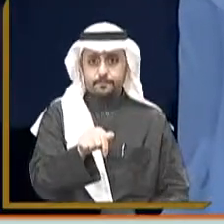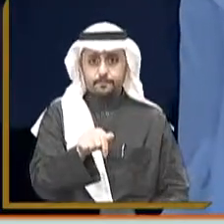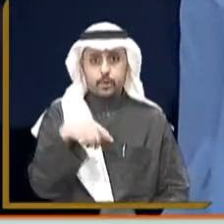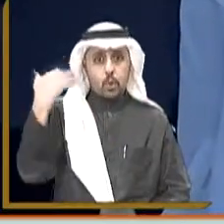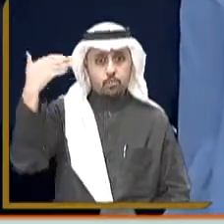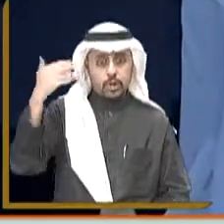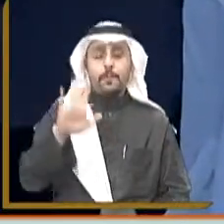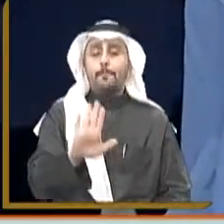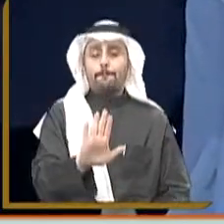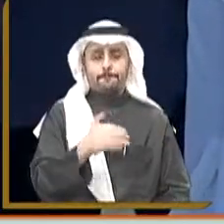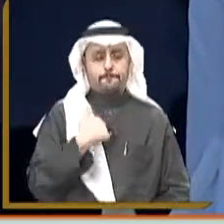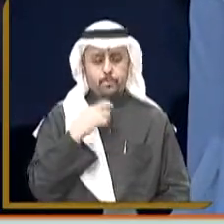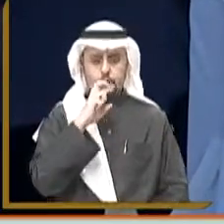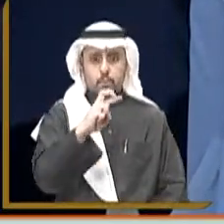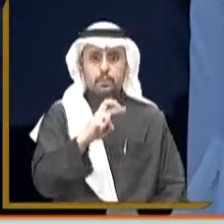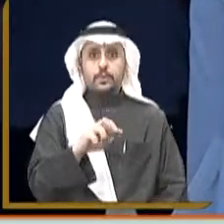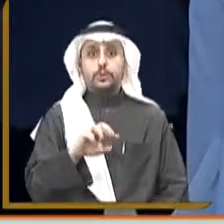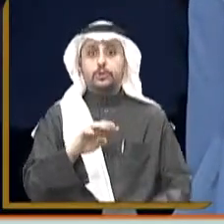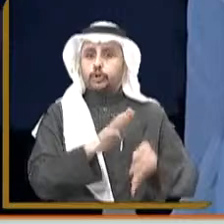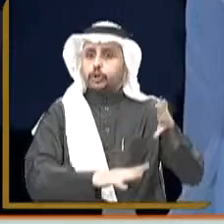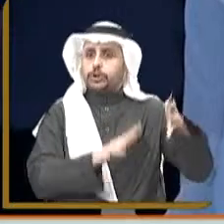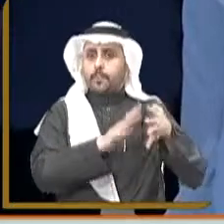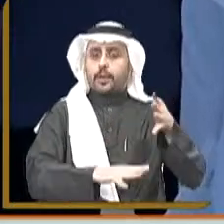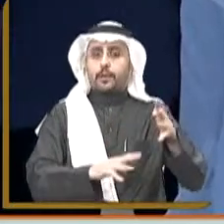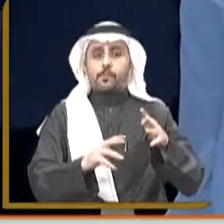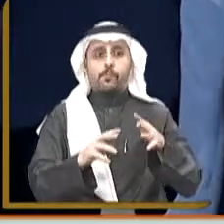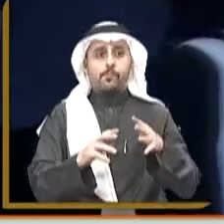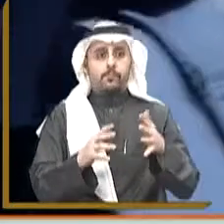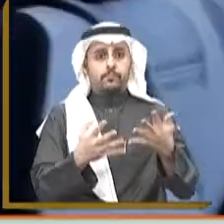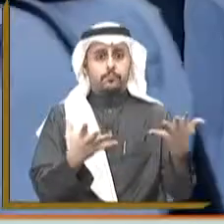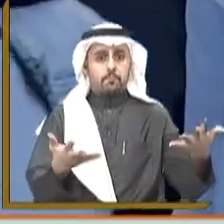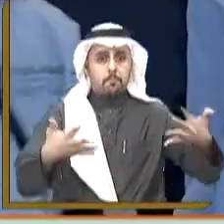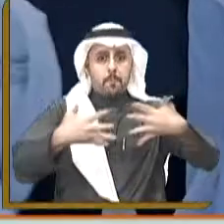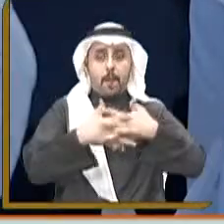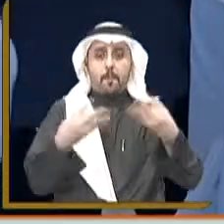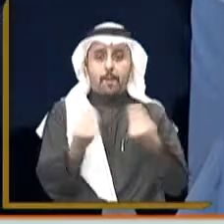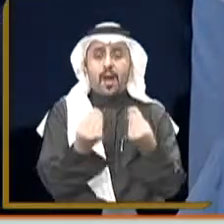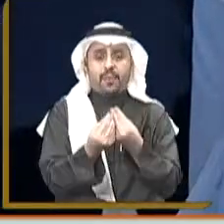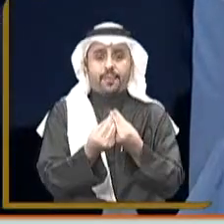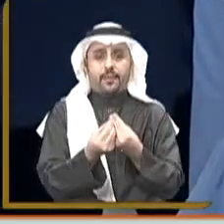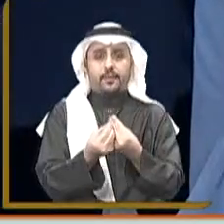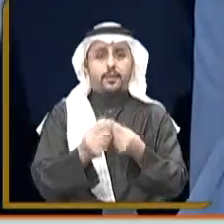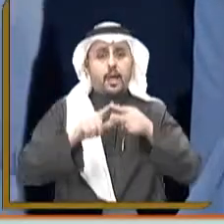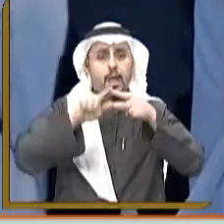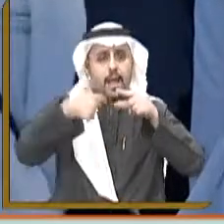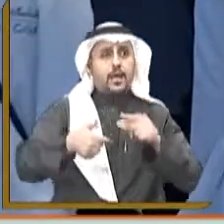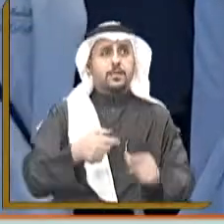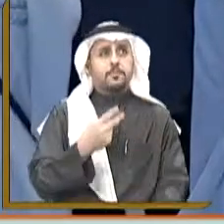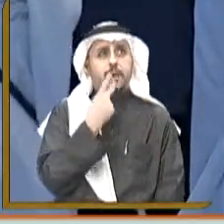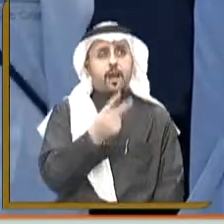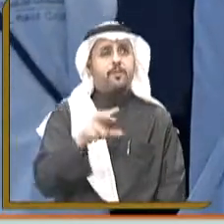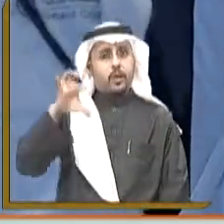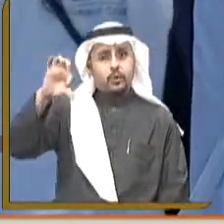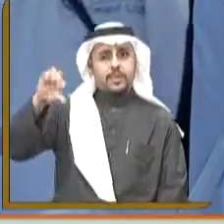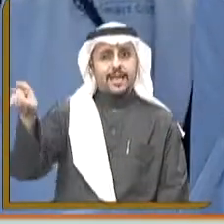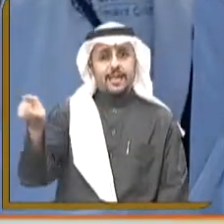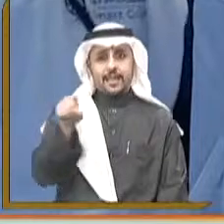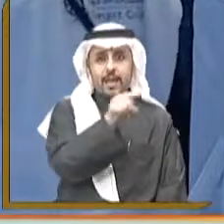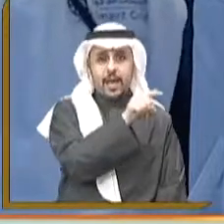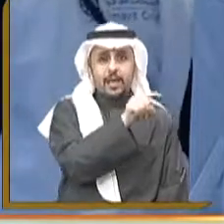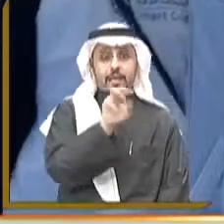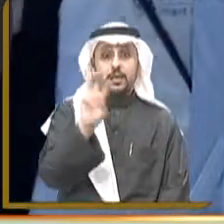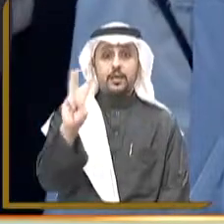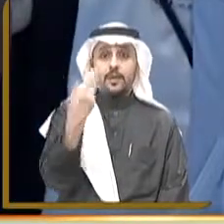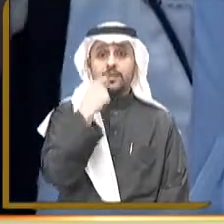الكهربائي يعني وشبكة الربط الكهربائي من دول مجلس التعاون بدأت العمل منذ العام 2009 والآن في العام 13